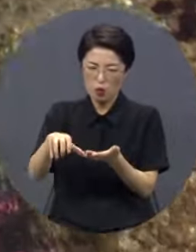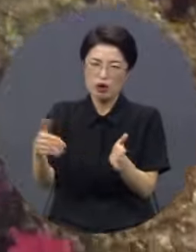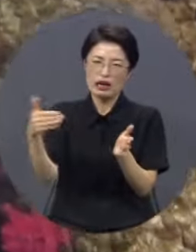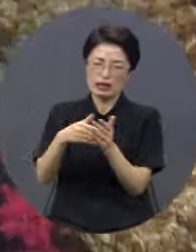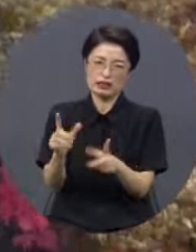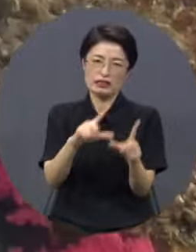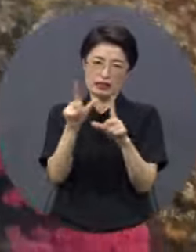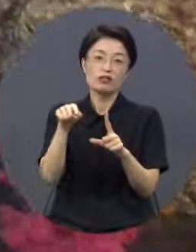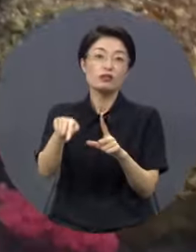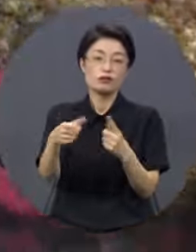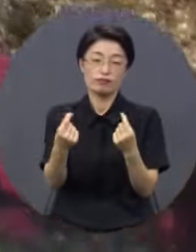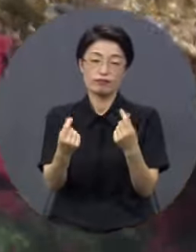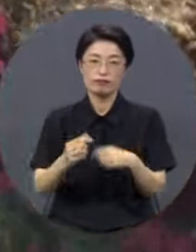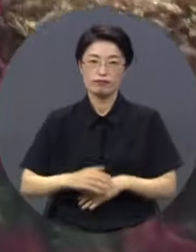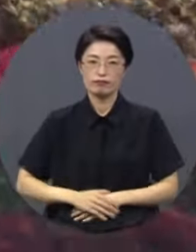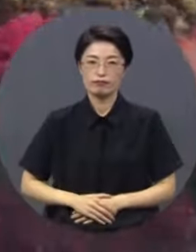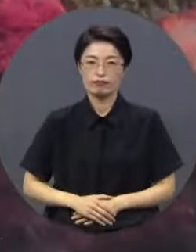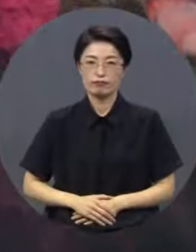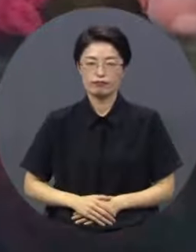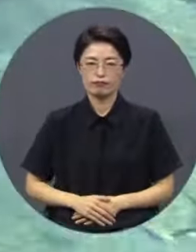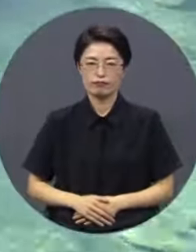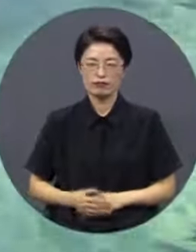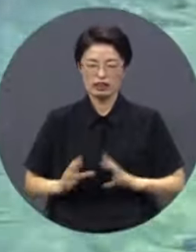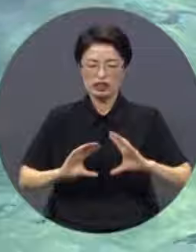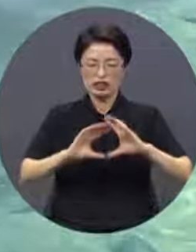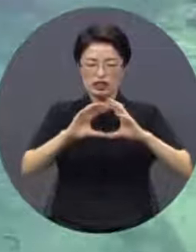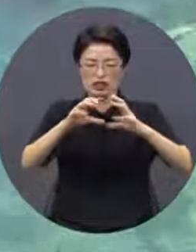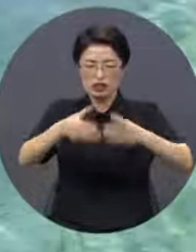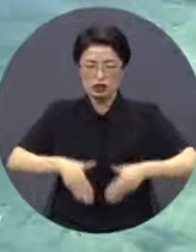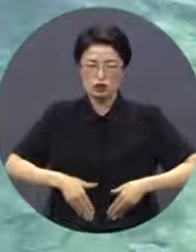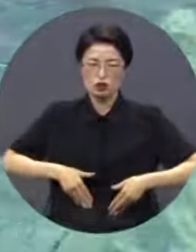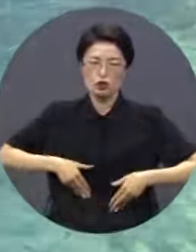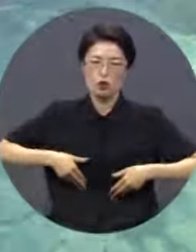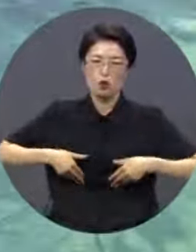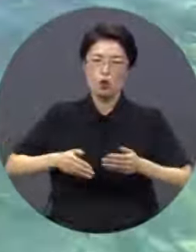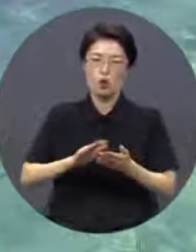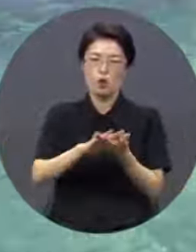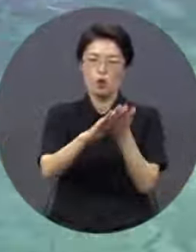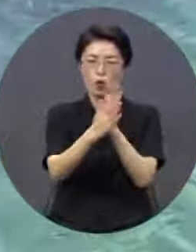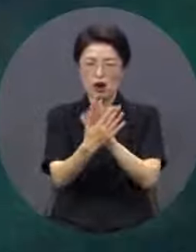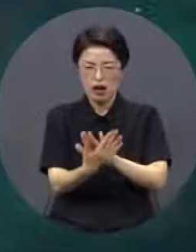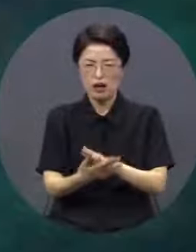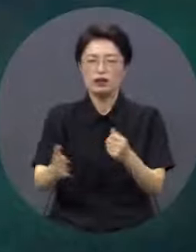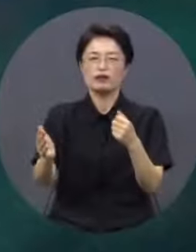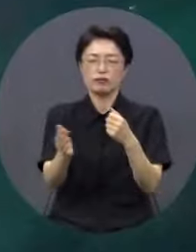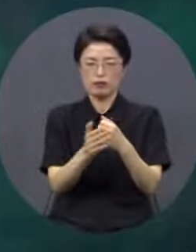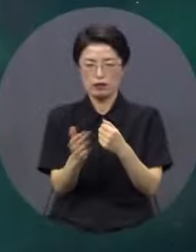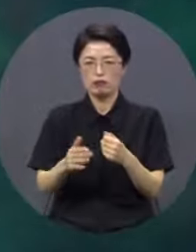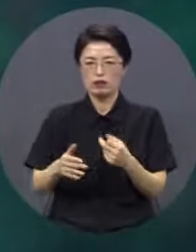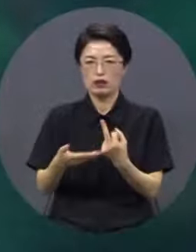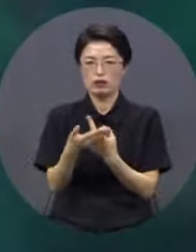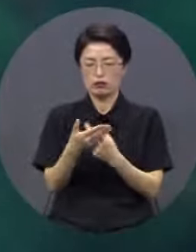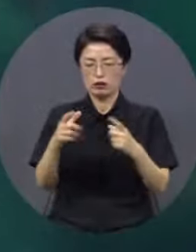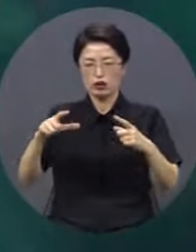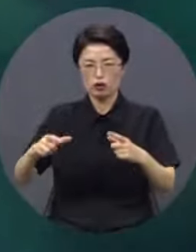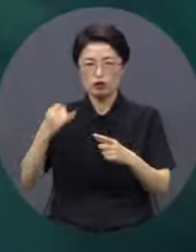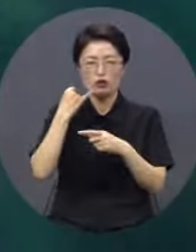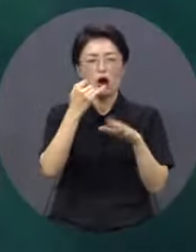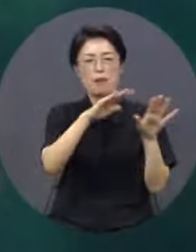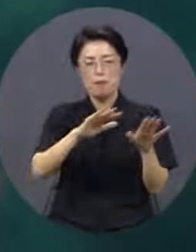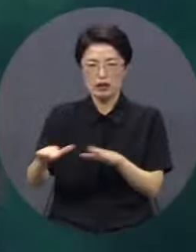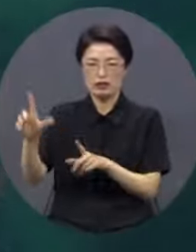것으로 보입니다 지구 온난화로 인한 해양 생태계의 급격한 변화가 이제는 제주 연한 바다의